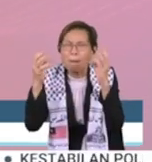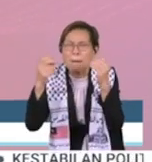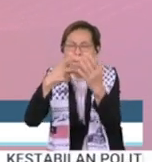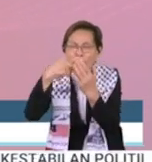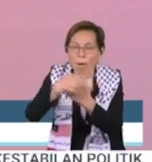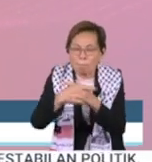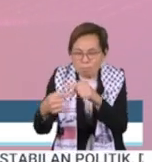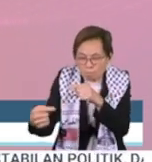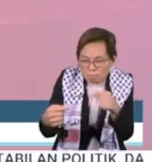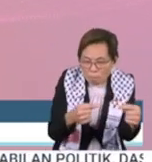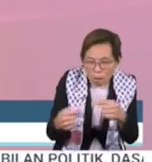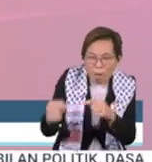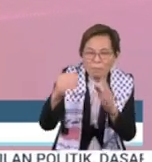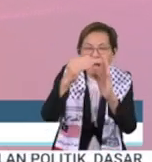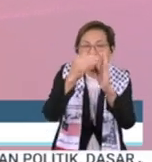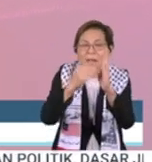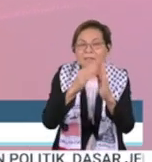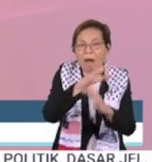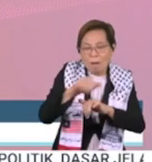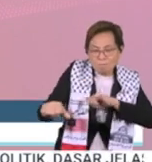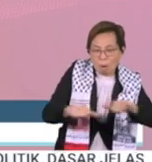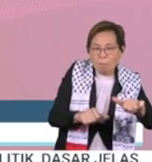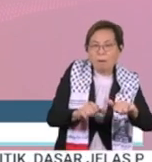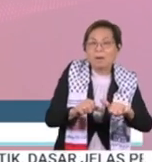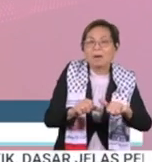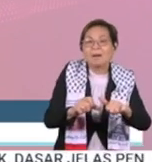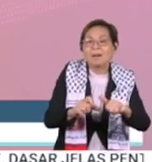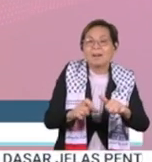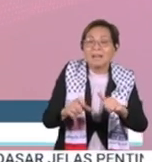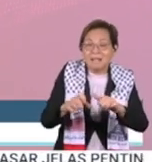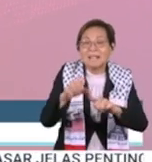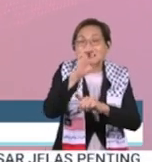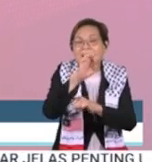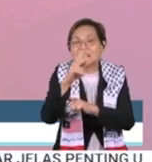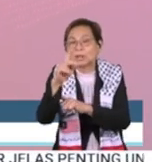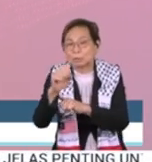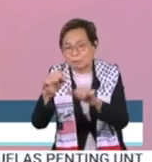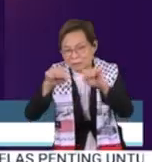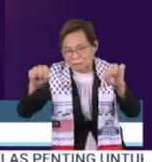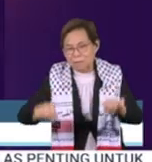program, pertandingan dan acara serta merancakkan ekosistem eSukan negara.